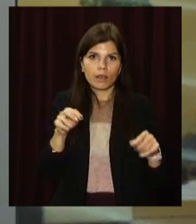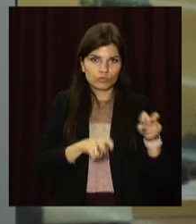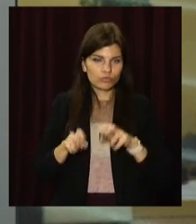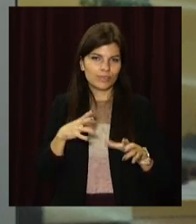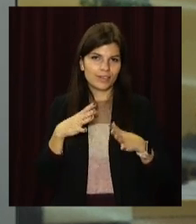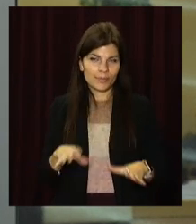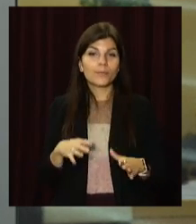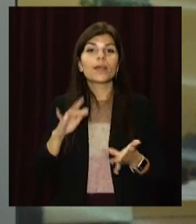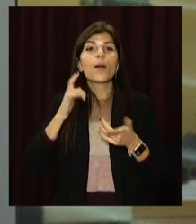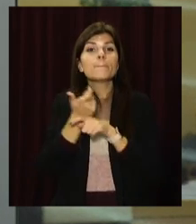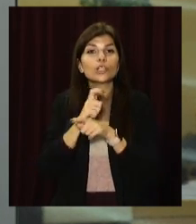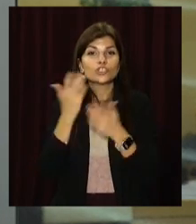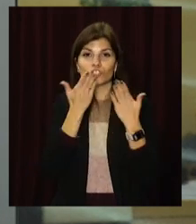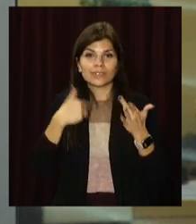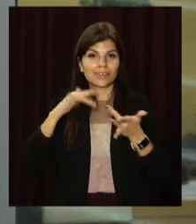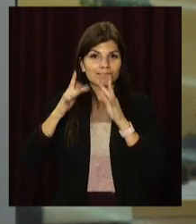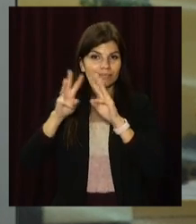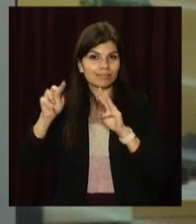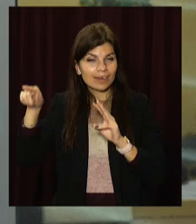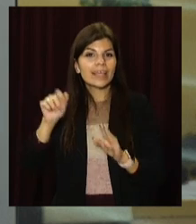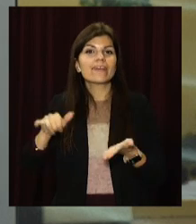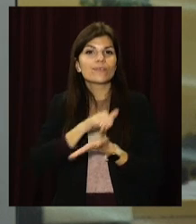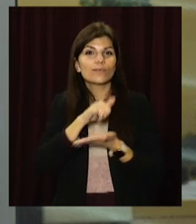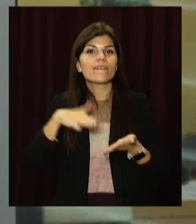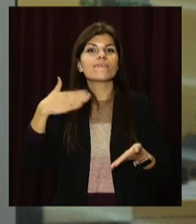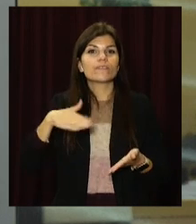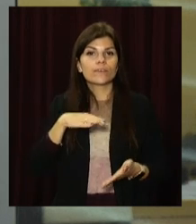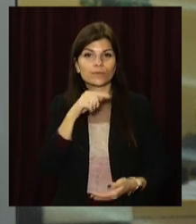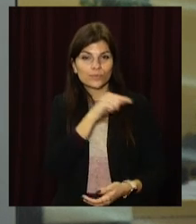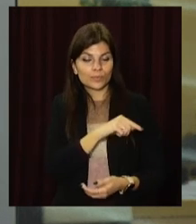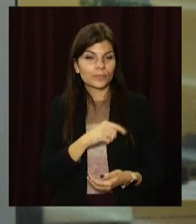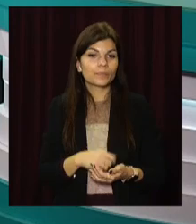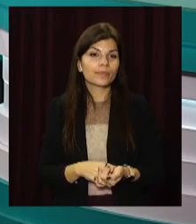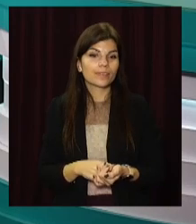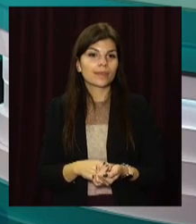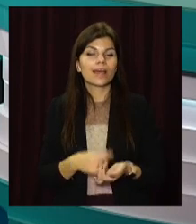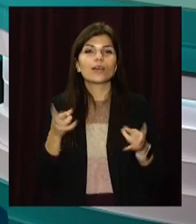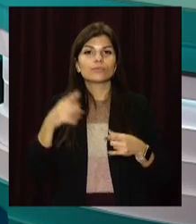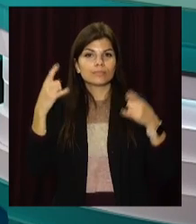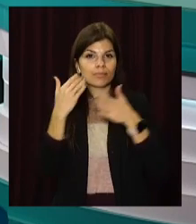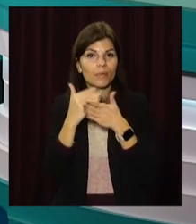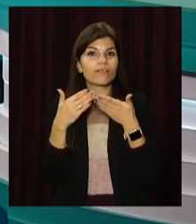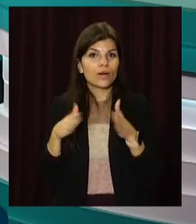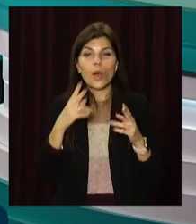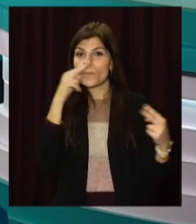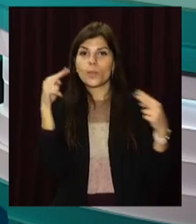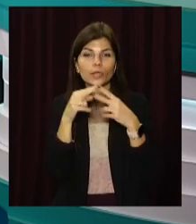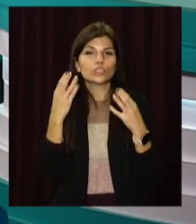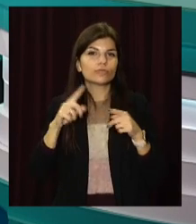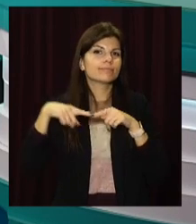сайті opentv.media та на наших сторінках у соцмережах. Сюжети переглядайте на YouTube. Залишайтесь відкритим.